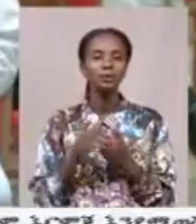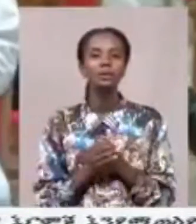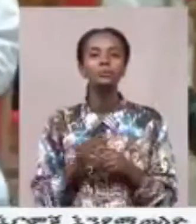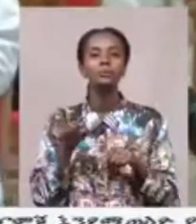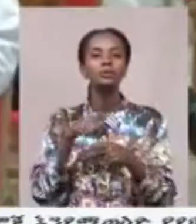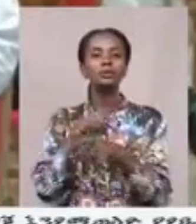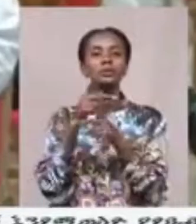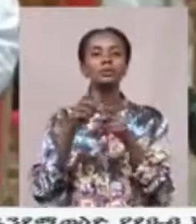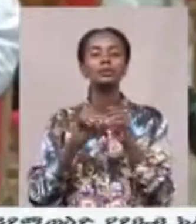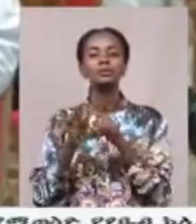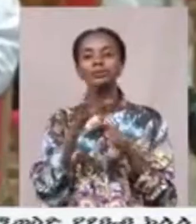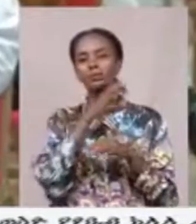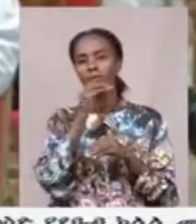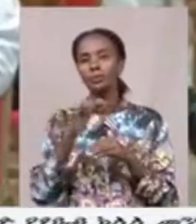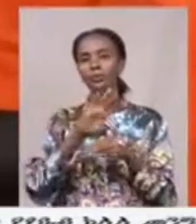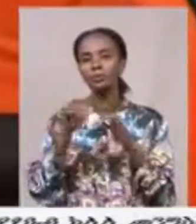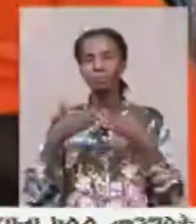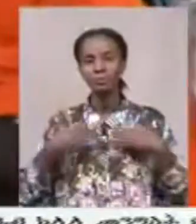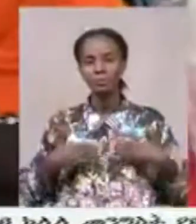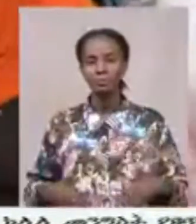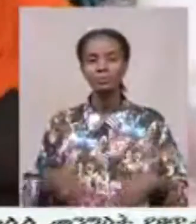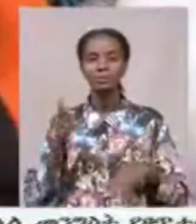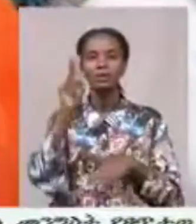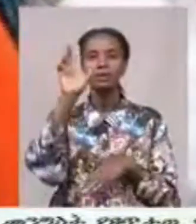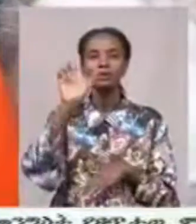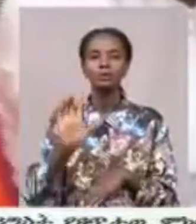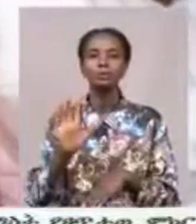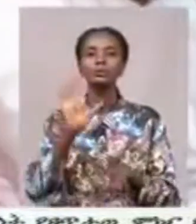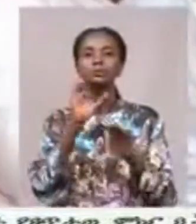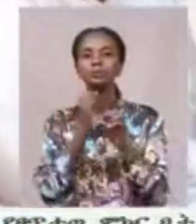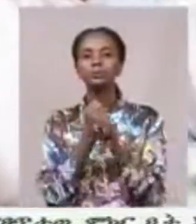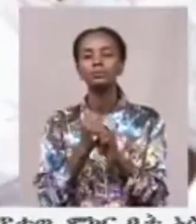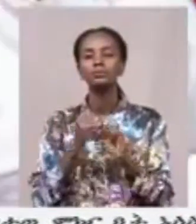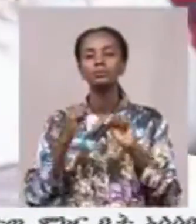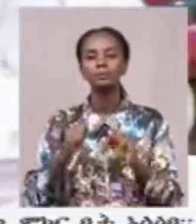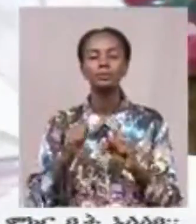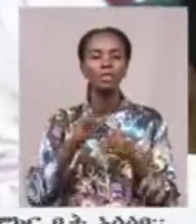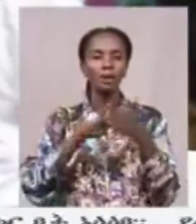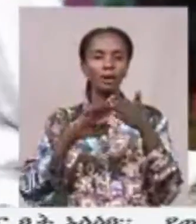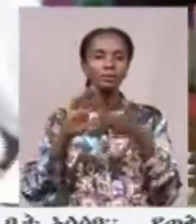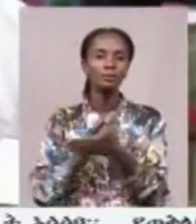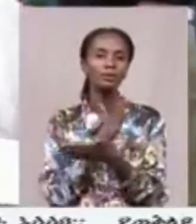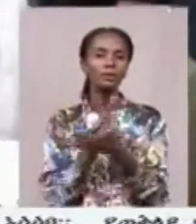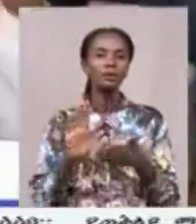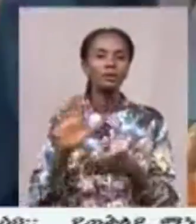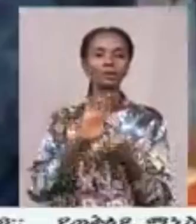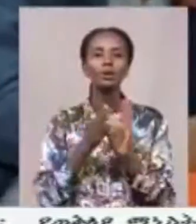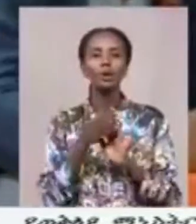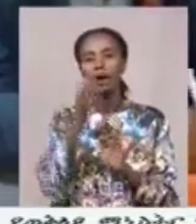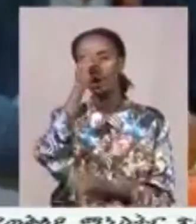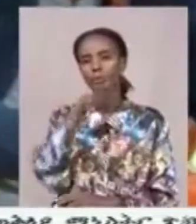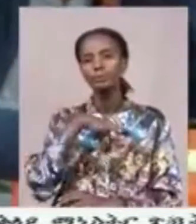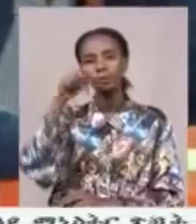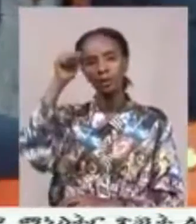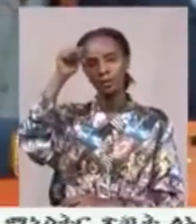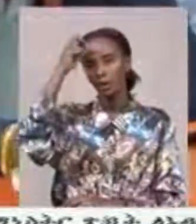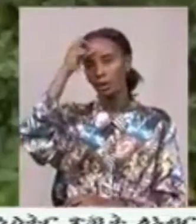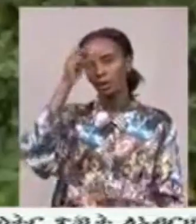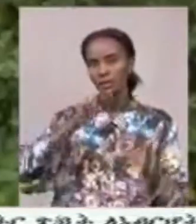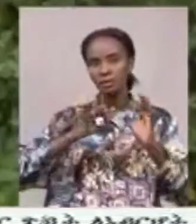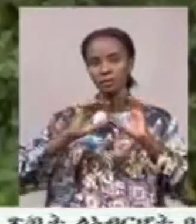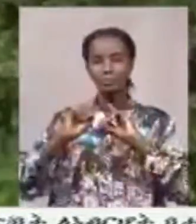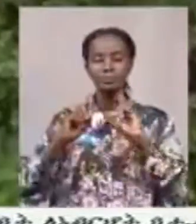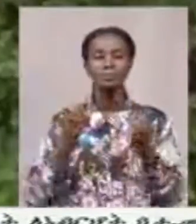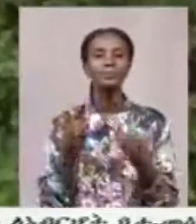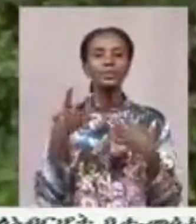በዚህ ዘርፍ ሁሉም ባለድርሻ አካላት ሚናቸውን ለይተው መስራት እንዳስቻላቸው የጥናቱ ተሳታፊ የሆኑት አቶ እንድሪያስ ወይካ ተናግረዋል።